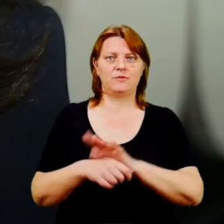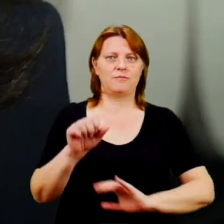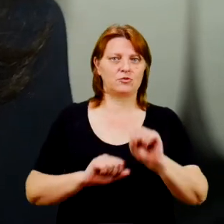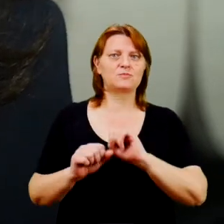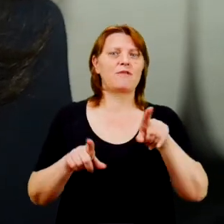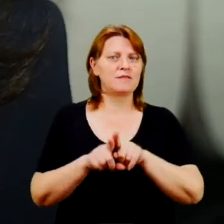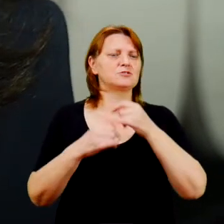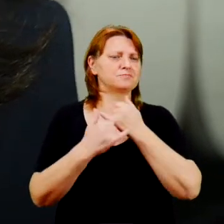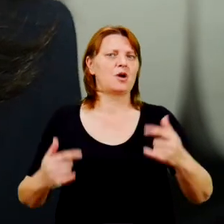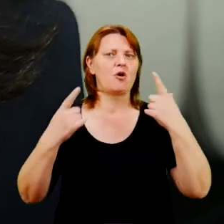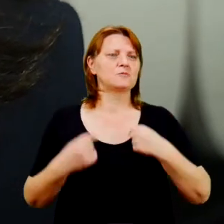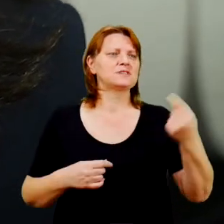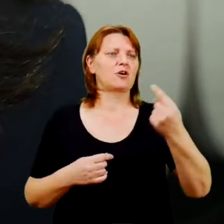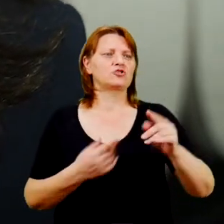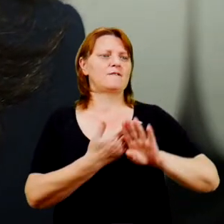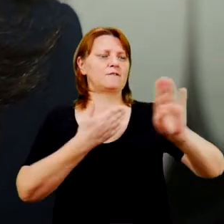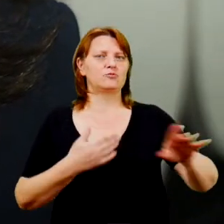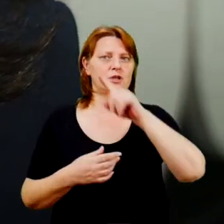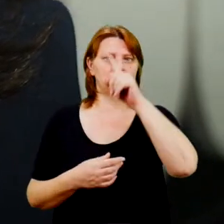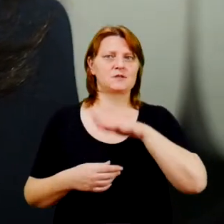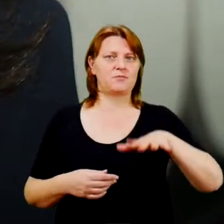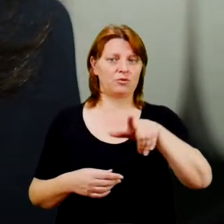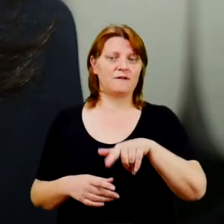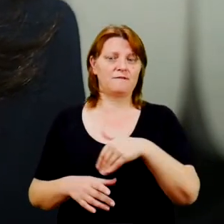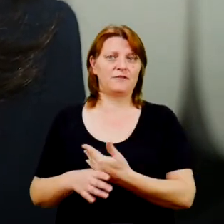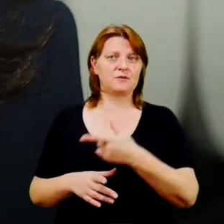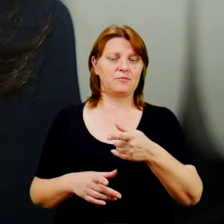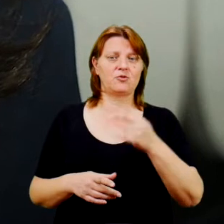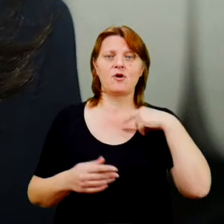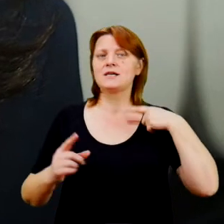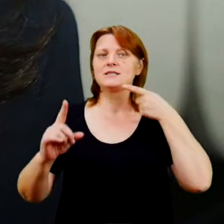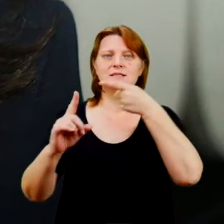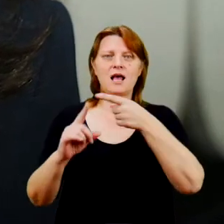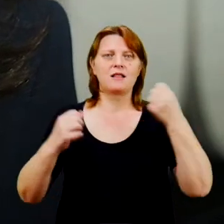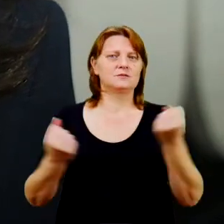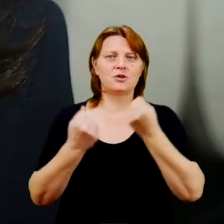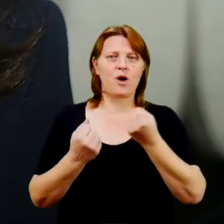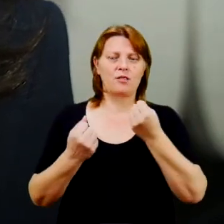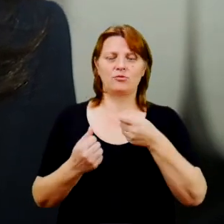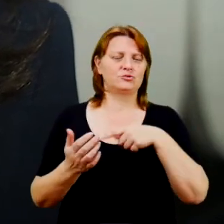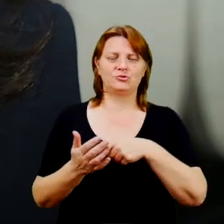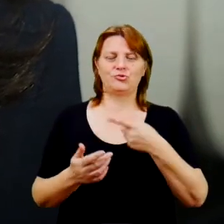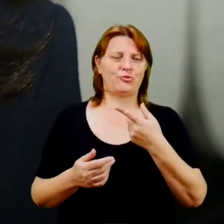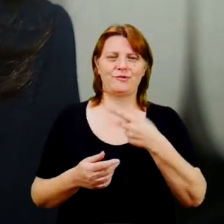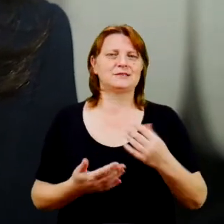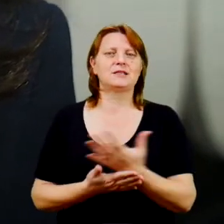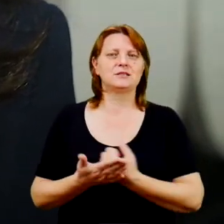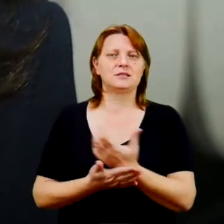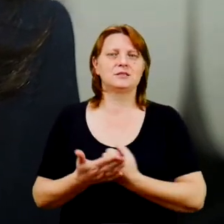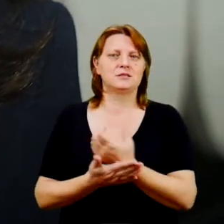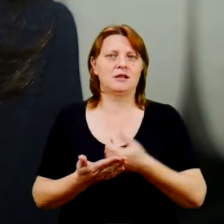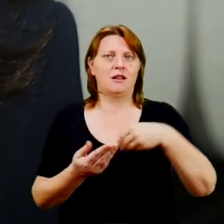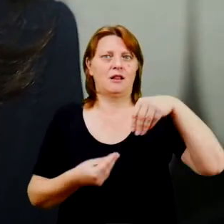społecznym. Są to podmioty, których celem działalności podstawowym nie jest zarabianie